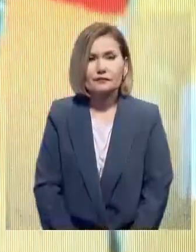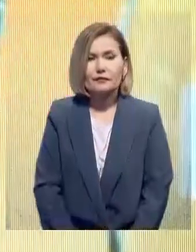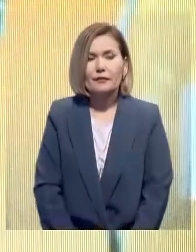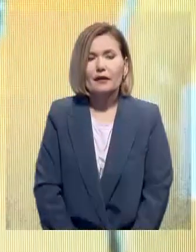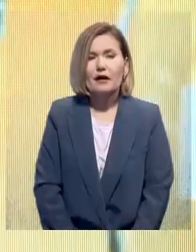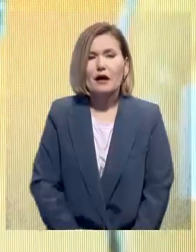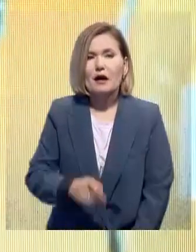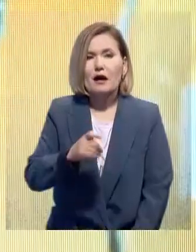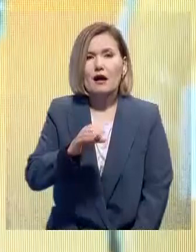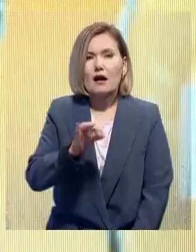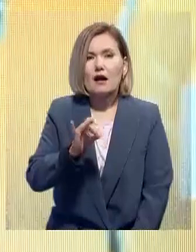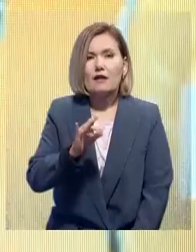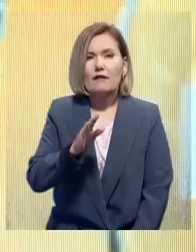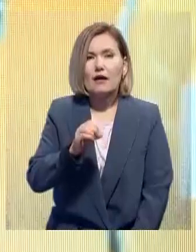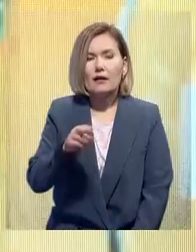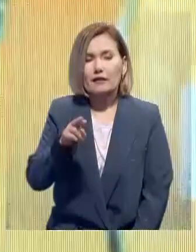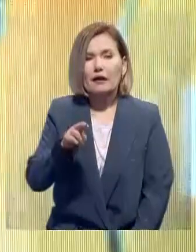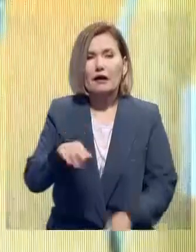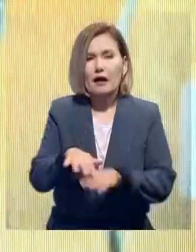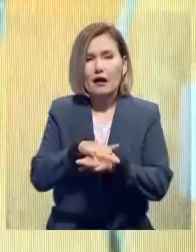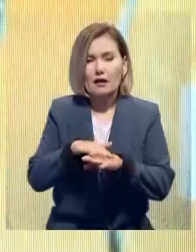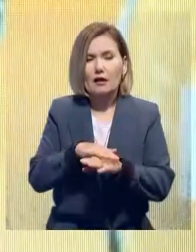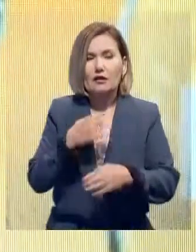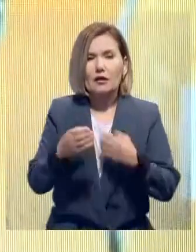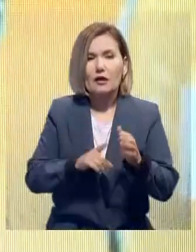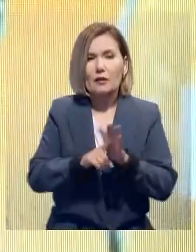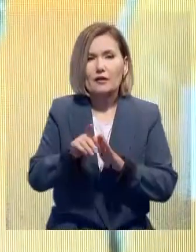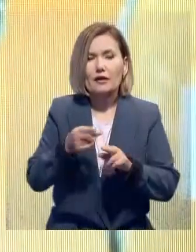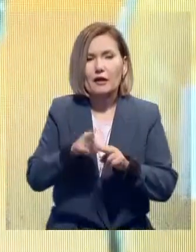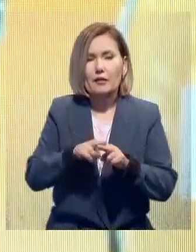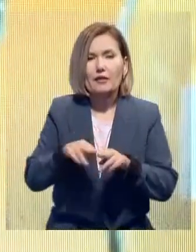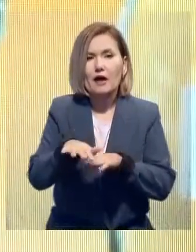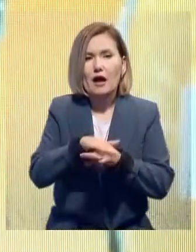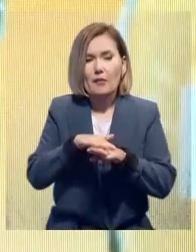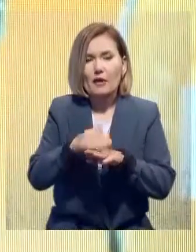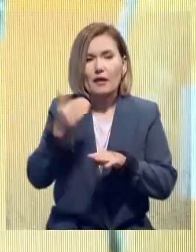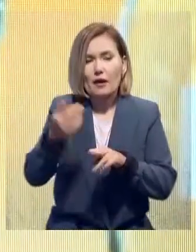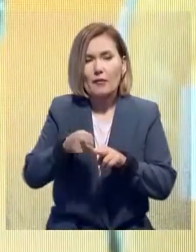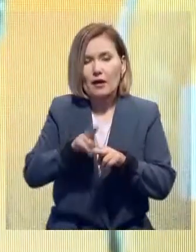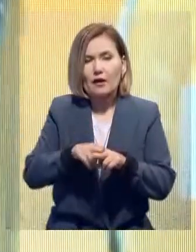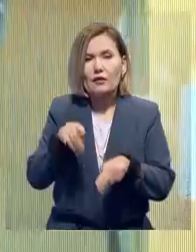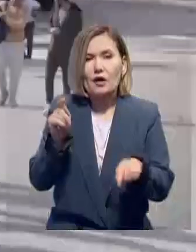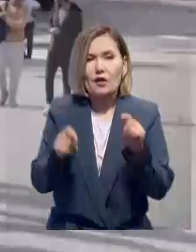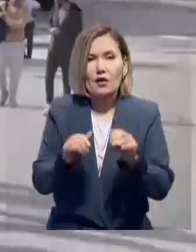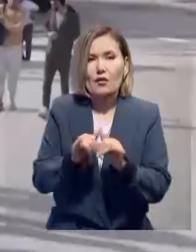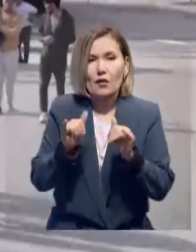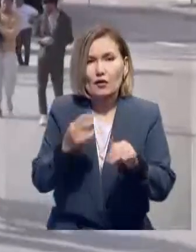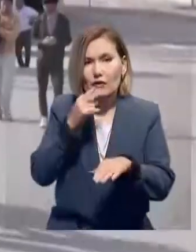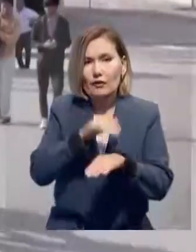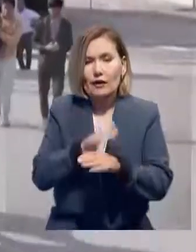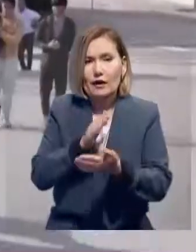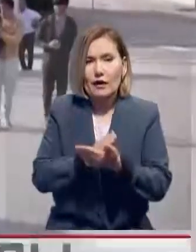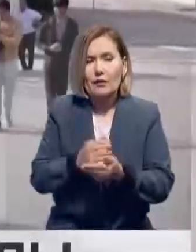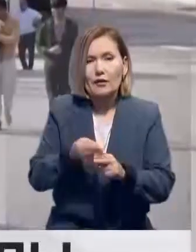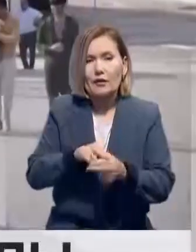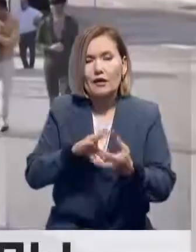Мигранттардың легі Хорватия халқын да үрейлендіріп отыр. Жергілікті тұрғындар елді кесіп өтетін келімсек санының күрт өскенін аңғарған.